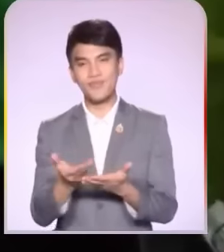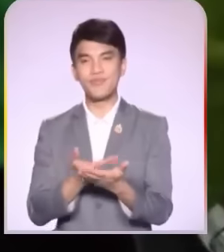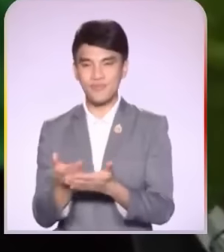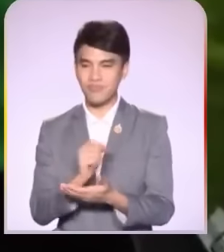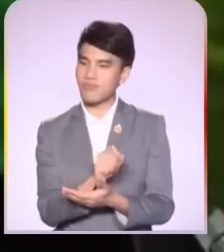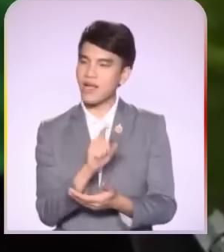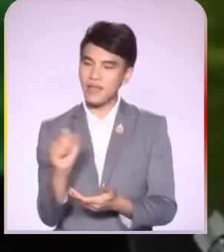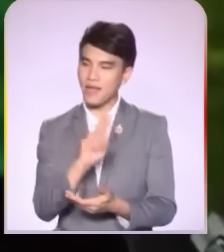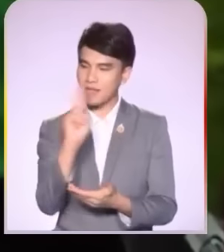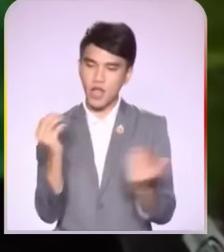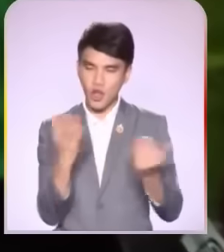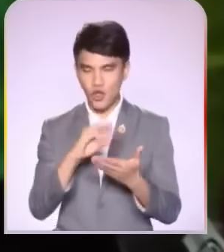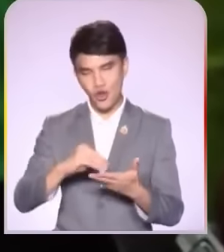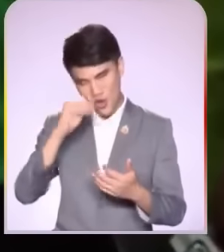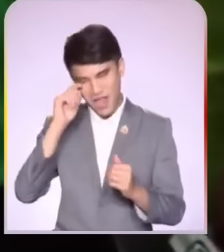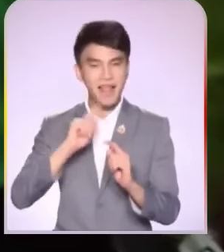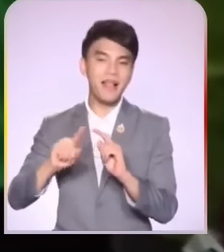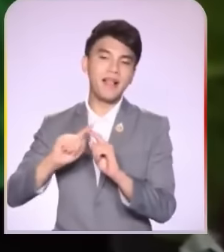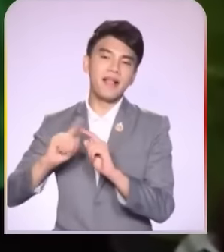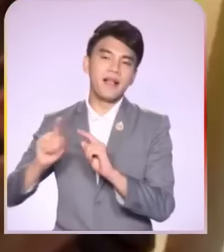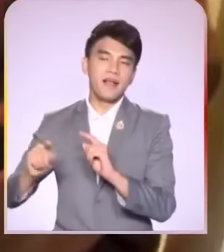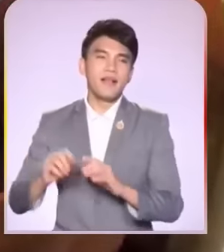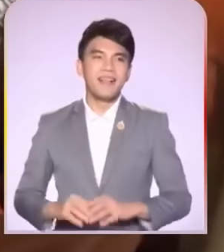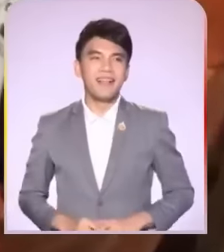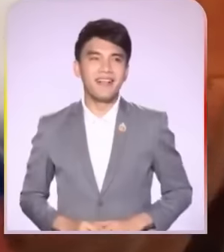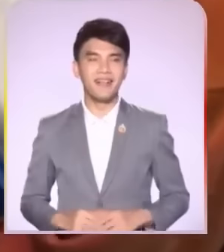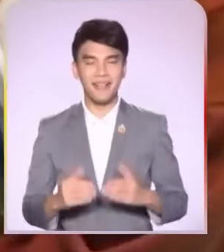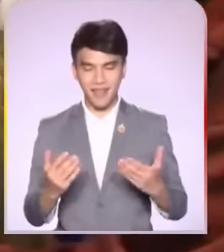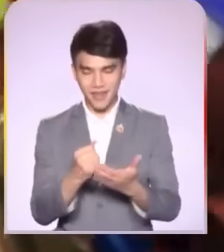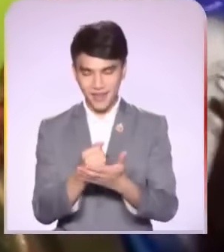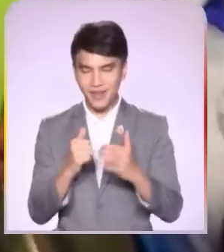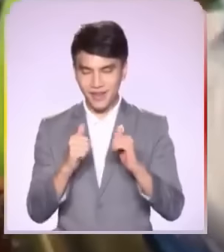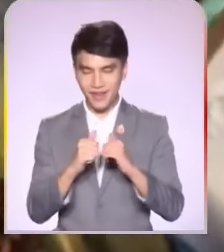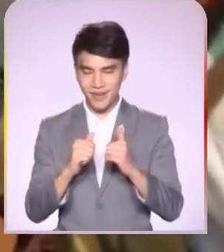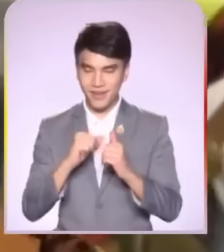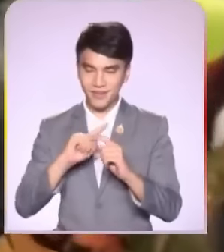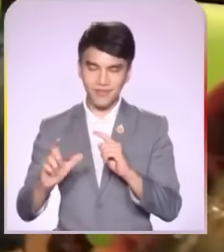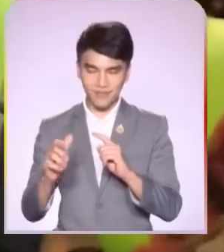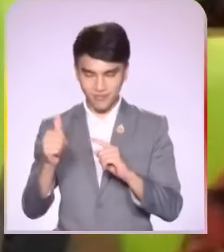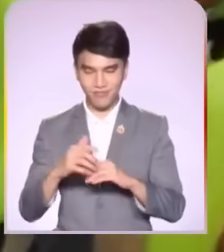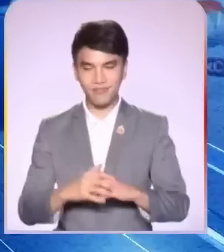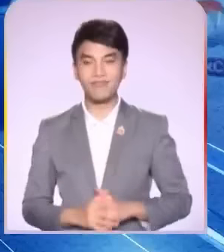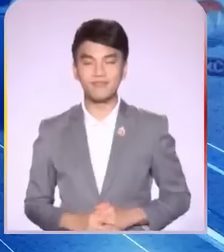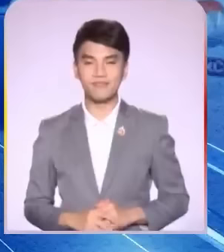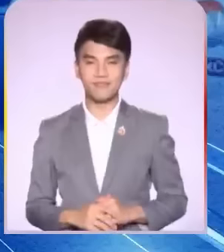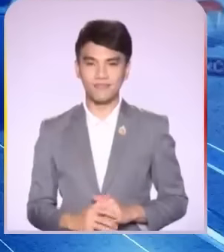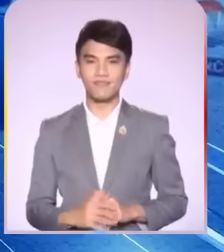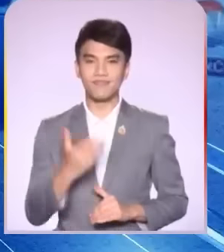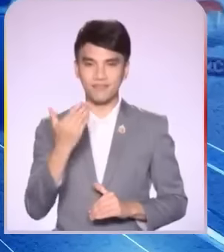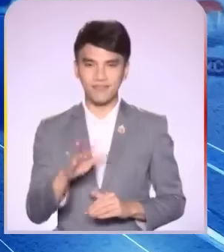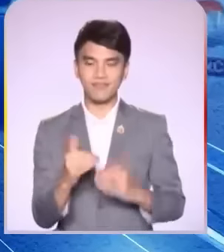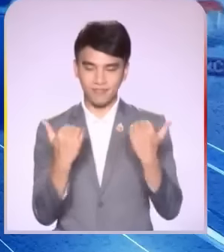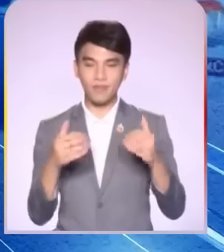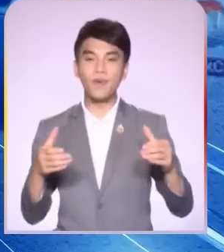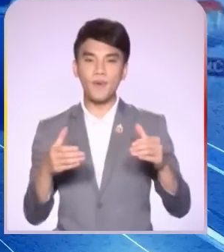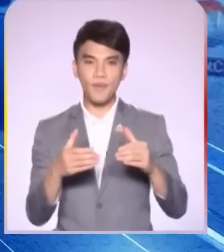ไปจ่ายค่าเทอมให้ลูกเอาไปนู่นนั่นนี่ บรรเทาความเดือดร้อนได้แหละพูดตรงๆคุณผู้ชมครับเพราะฉะนั้นนะฮะ